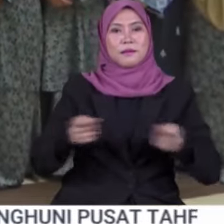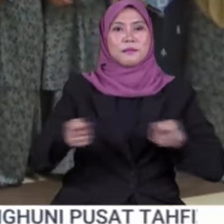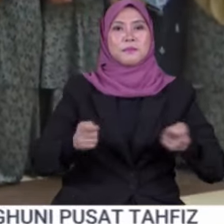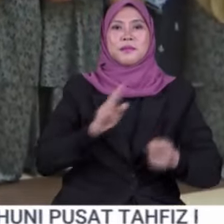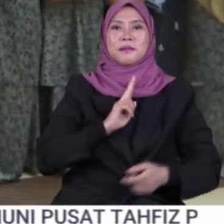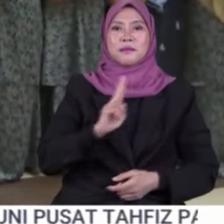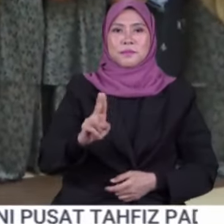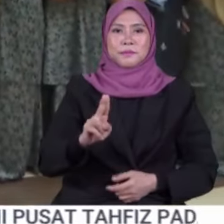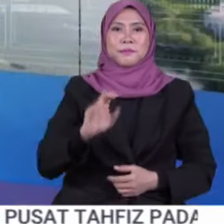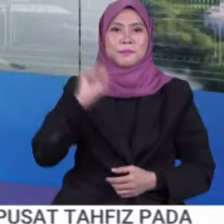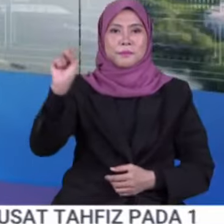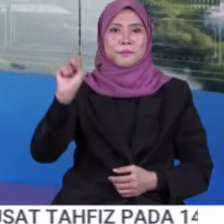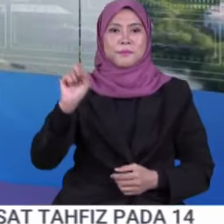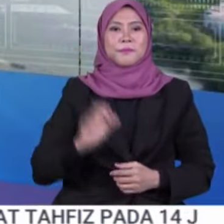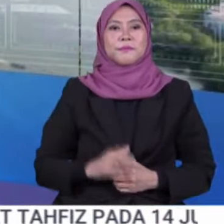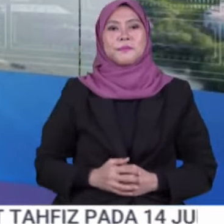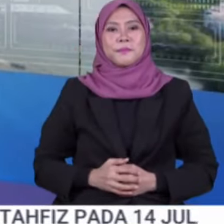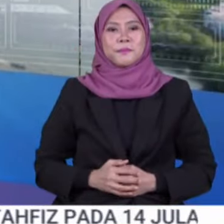di negeri ini.